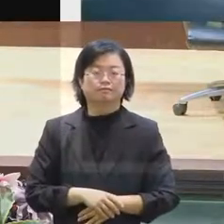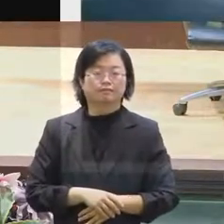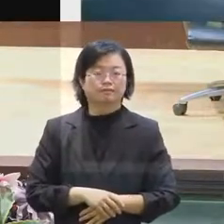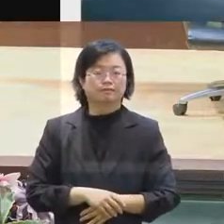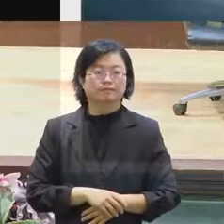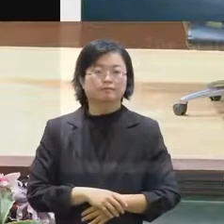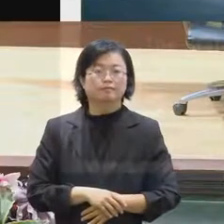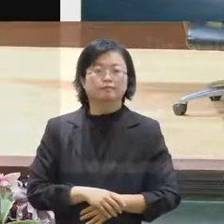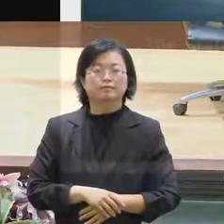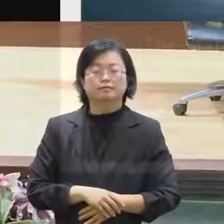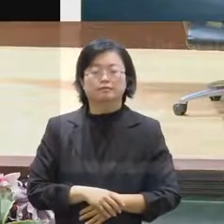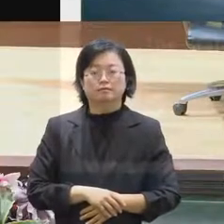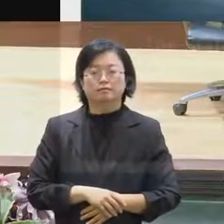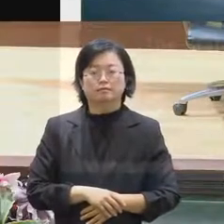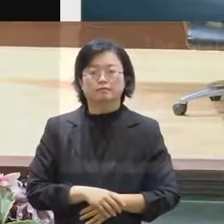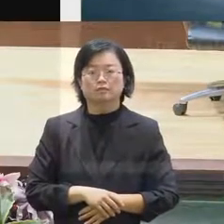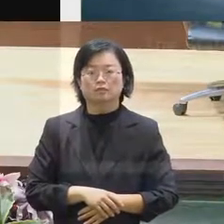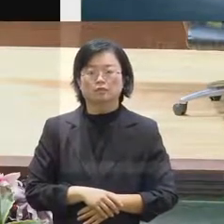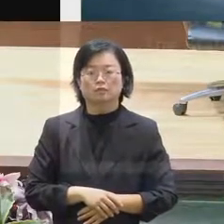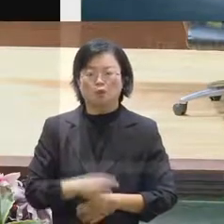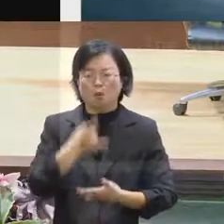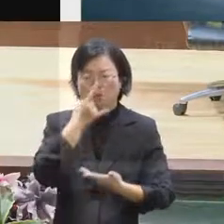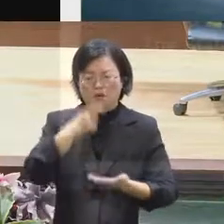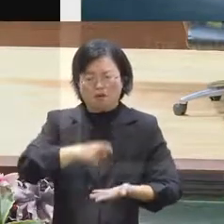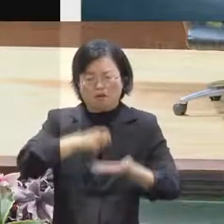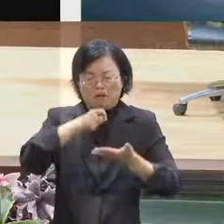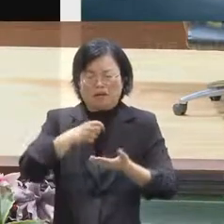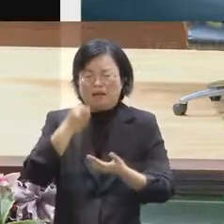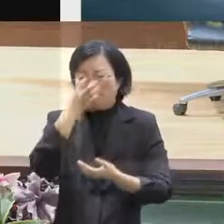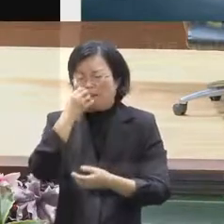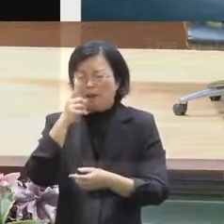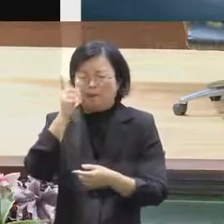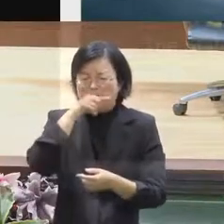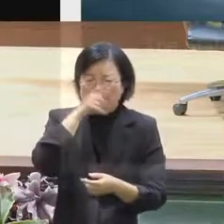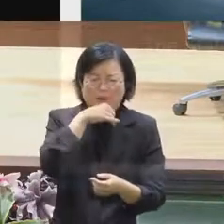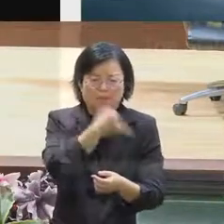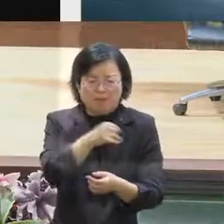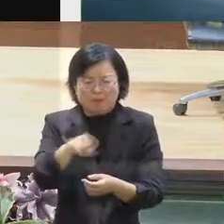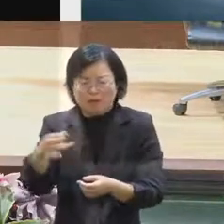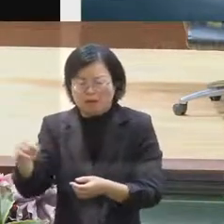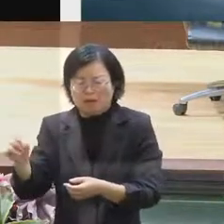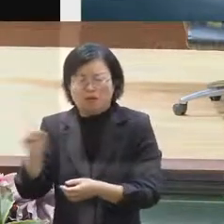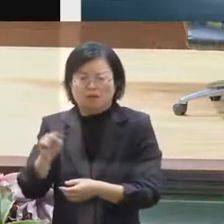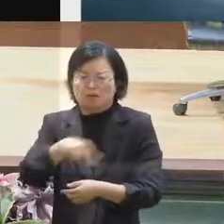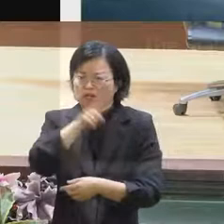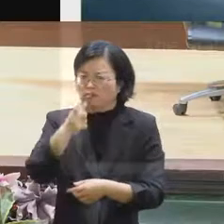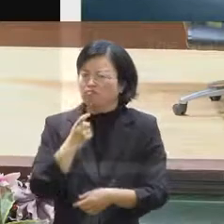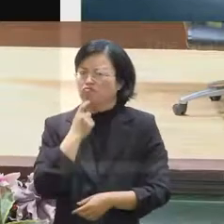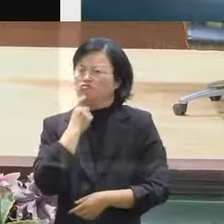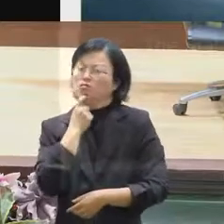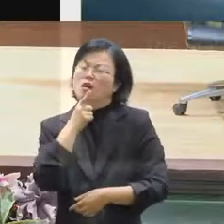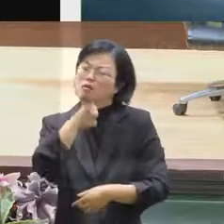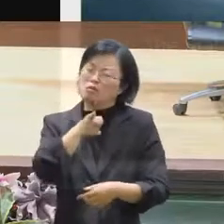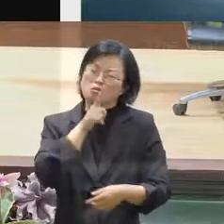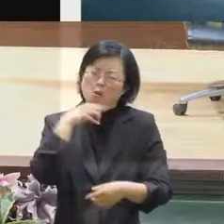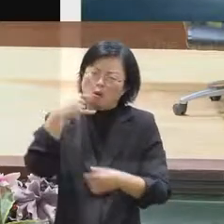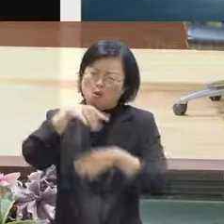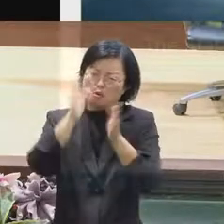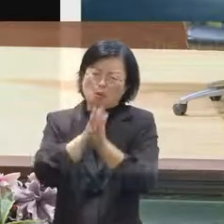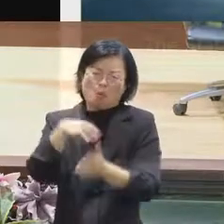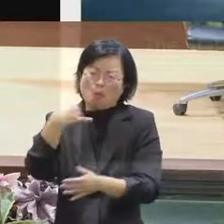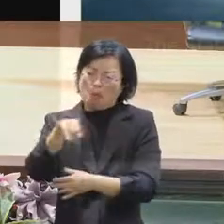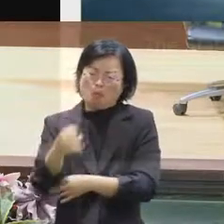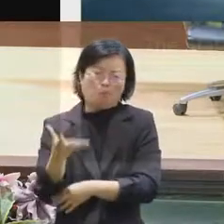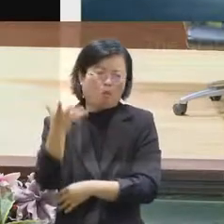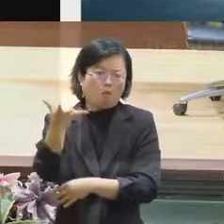那么我们讲了一些不太好的地方，其实可能大家心里也会有一个疑问，就是怎样才算是好呢？其实这也是